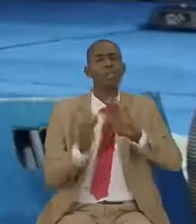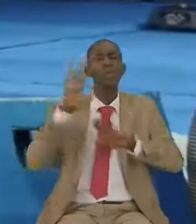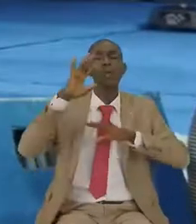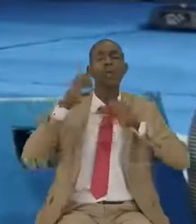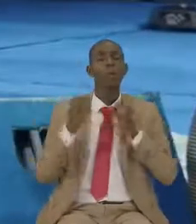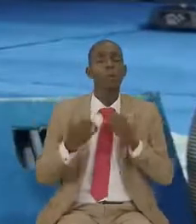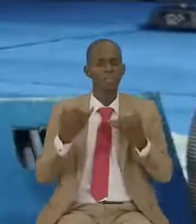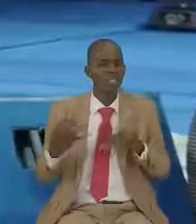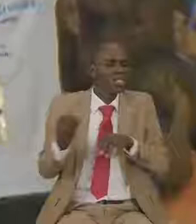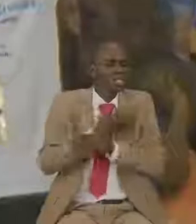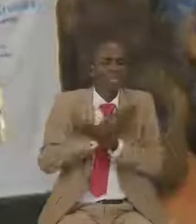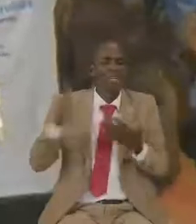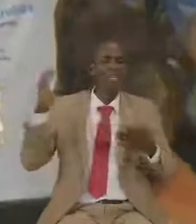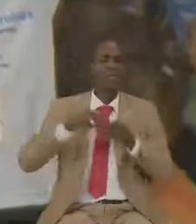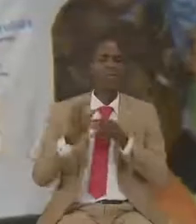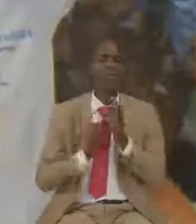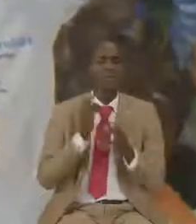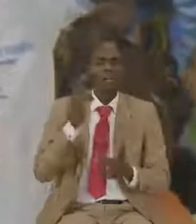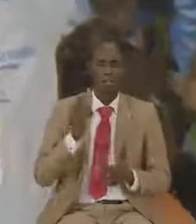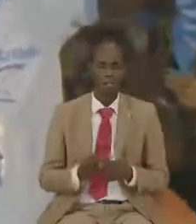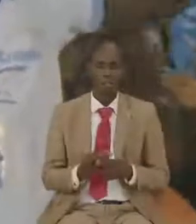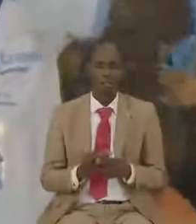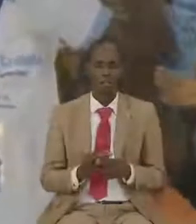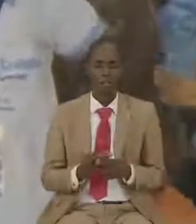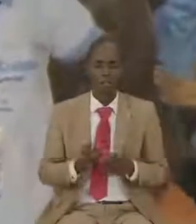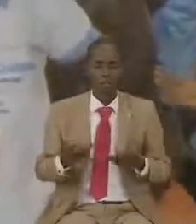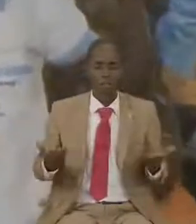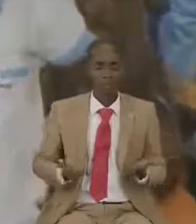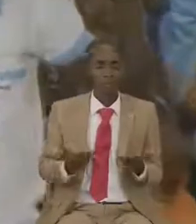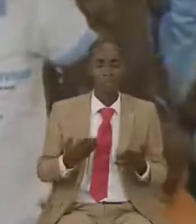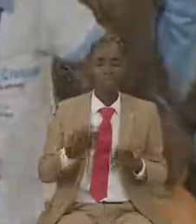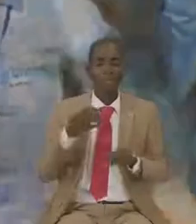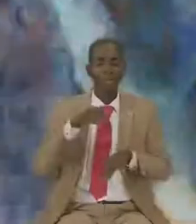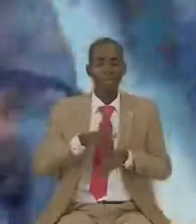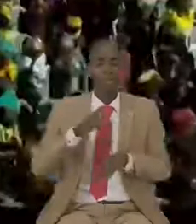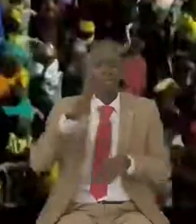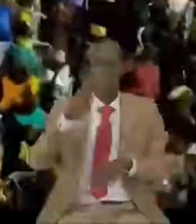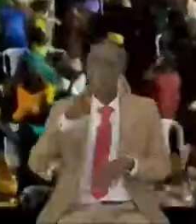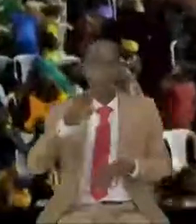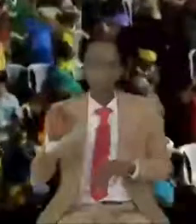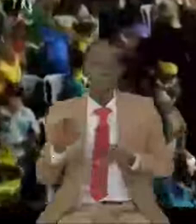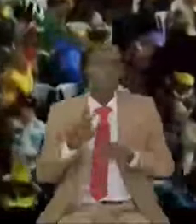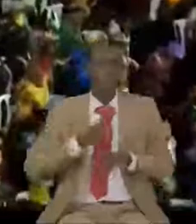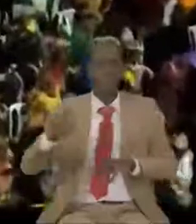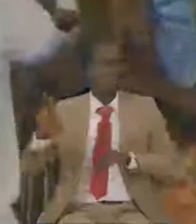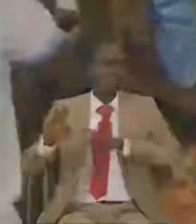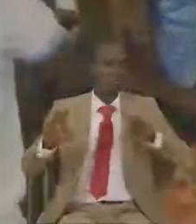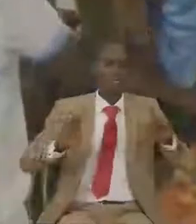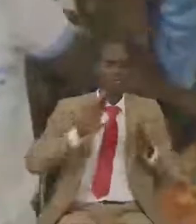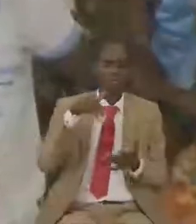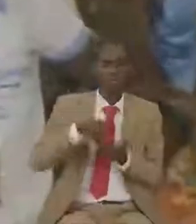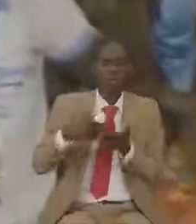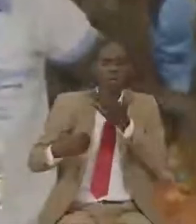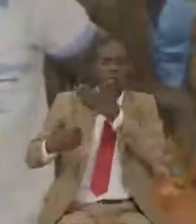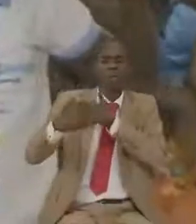tourmente leur vie, manifeste ta puissance maintenant. Ôte cela au nom de Jésus-Christ. Ici, sur le